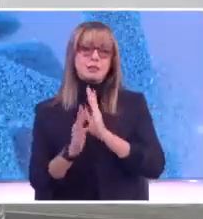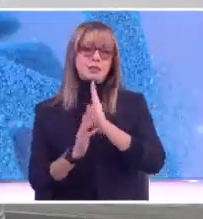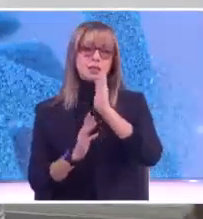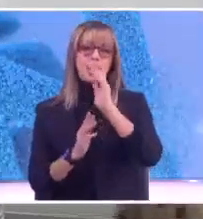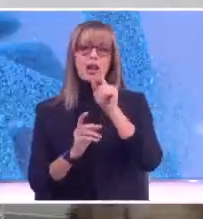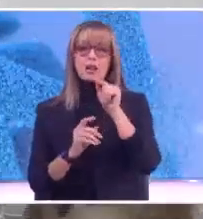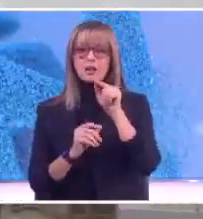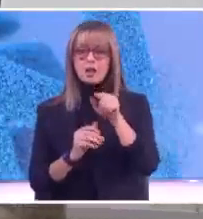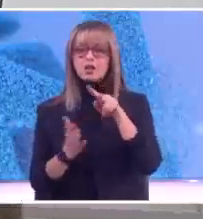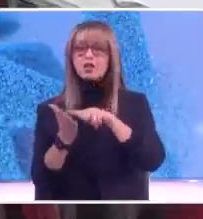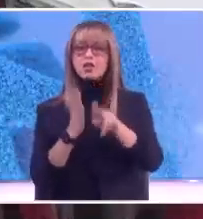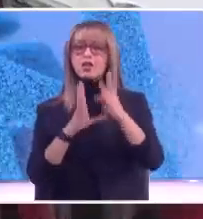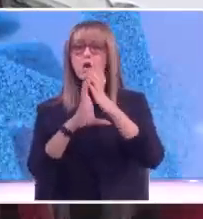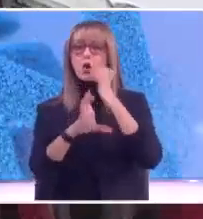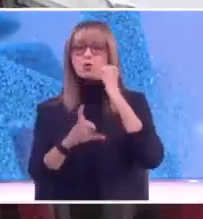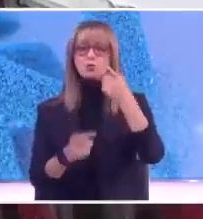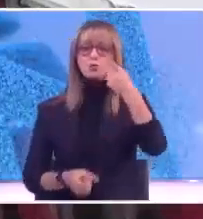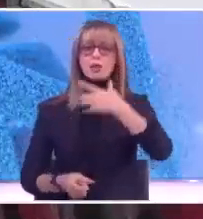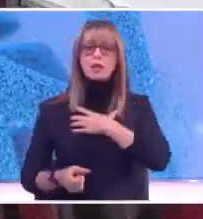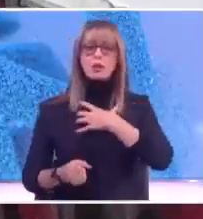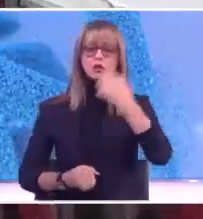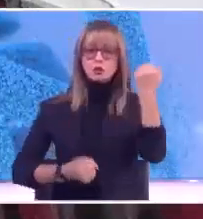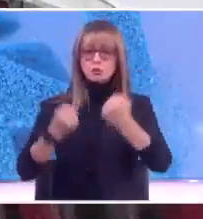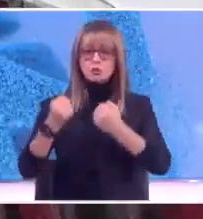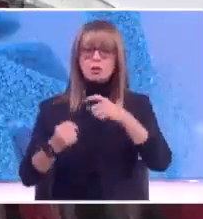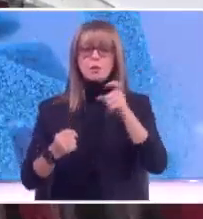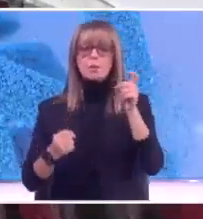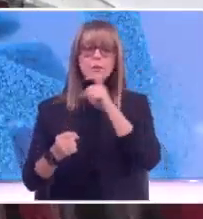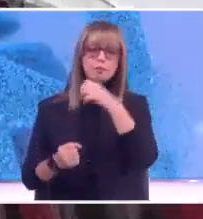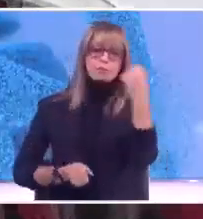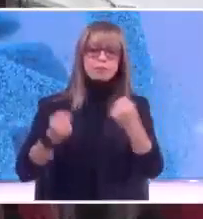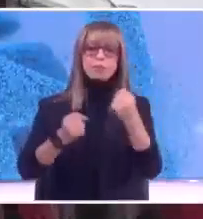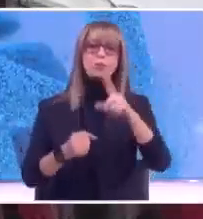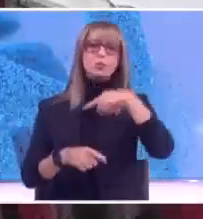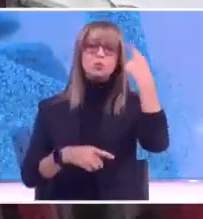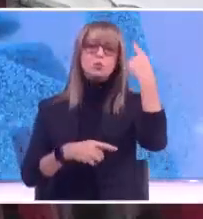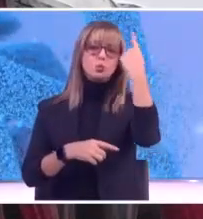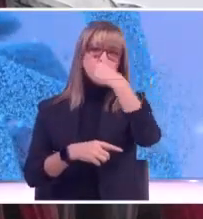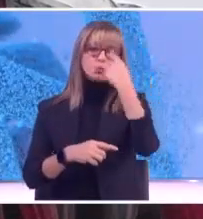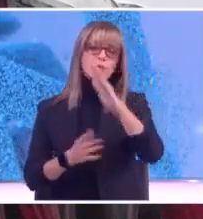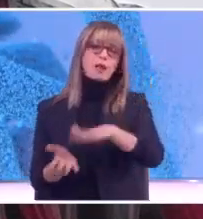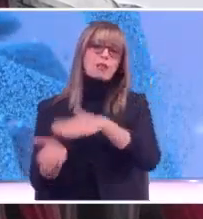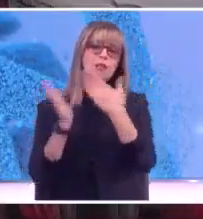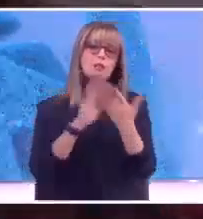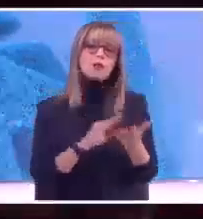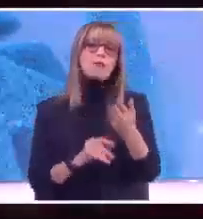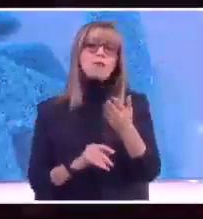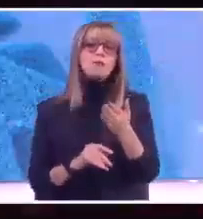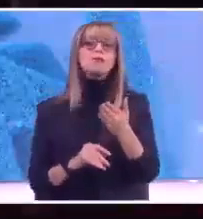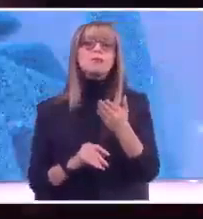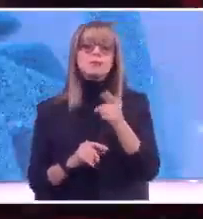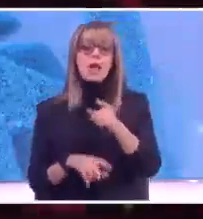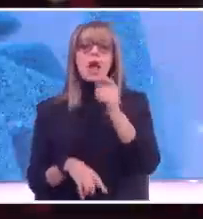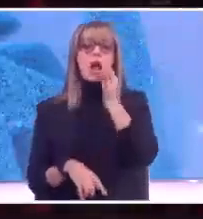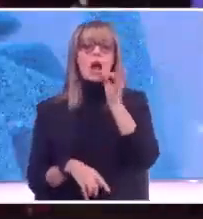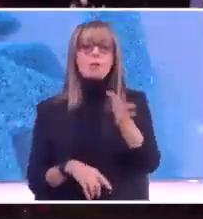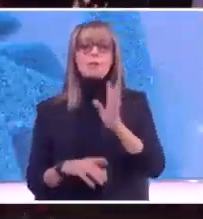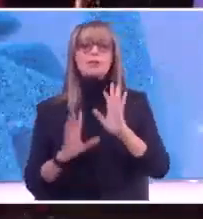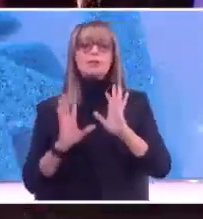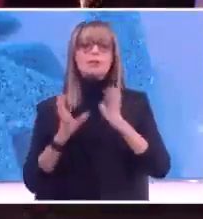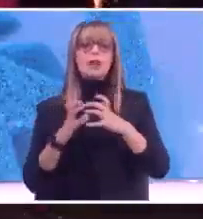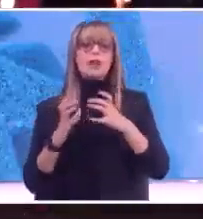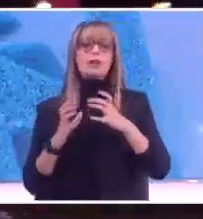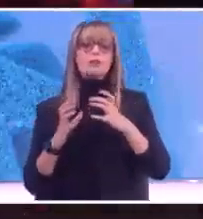otobüsü, sürücünün direksiyon hakimiyetini kaybetmesi sonrası devrildi. İhbar üzerine olay yerine sağlık ekipleri sevk